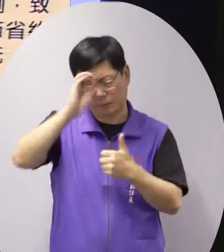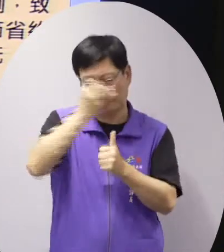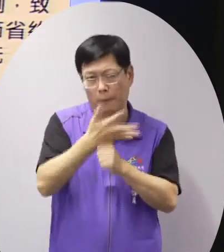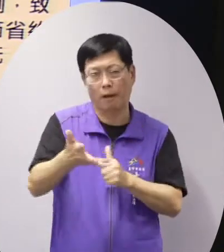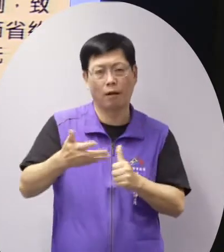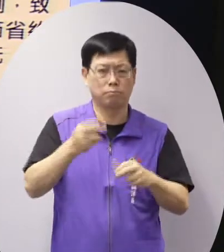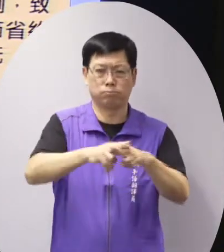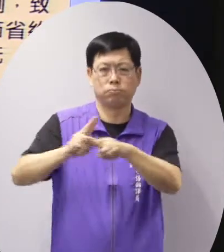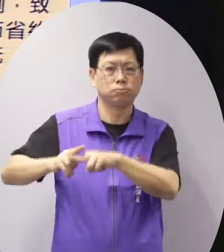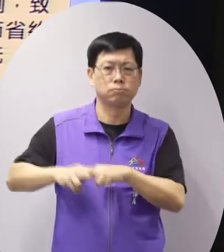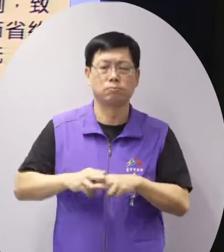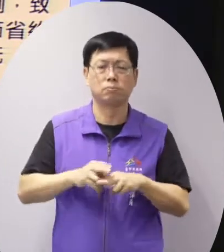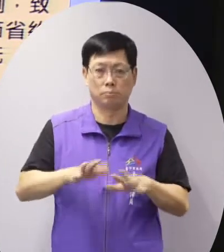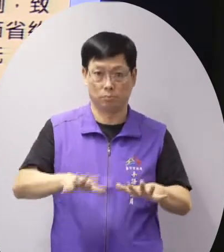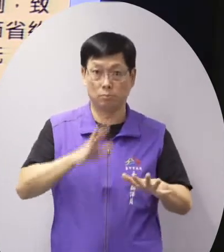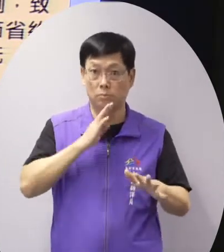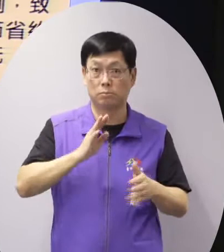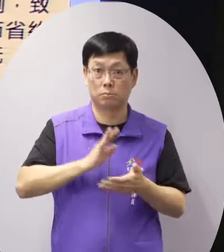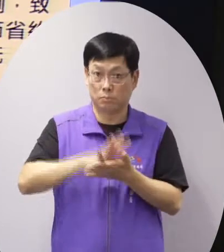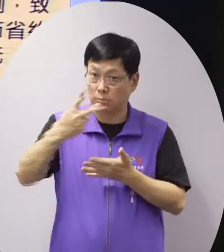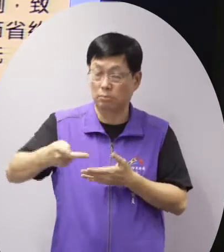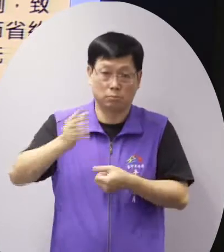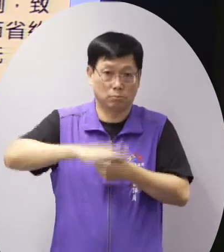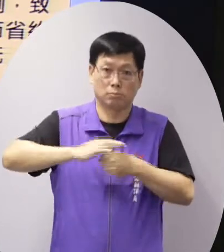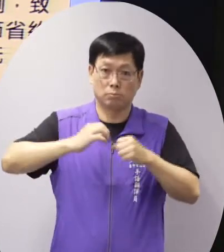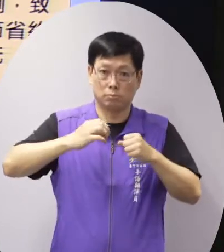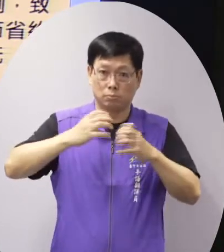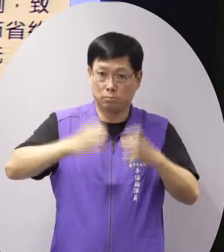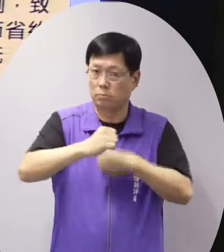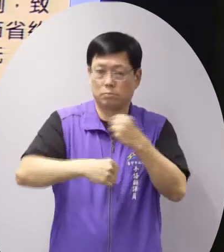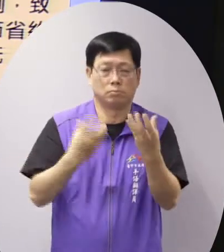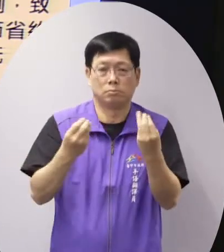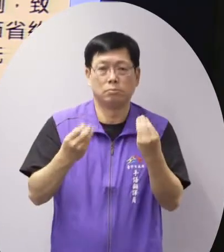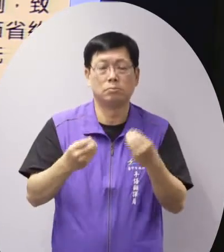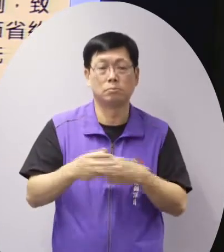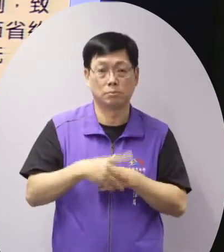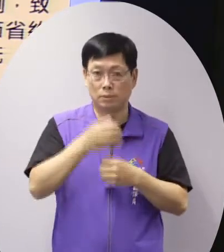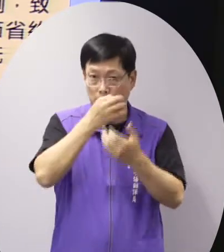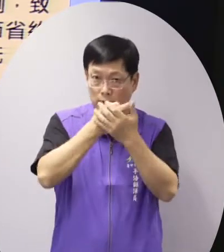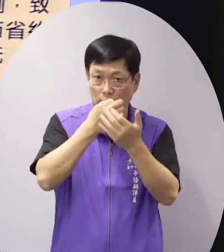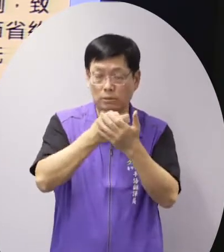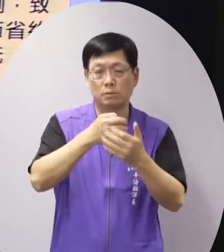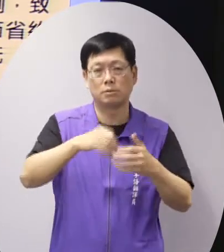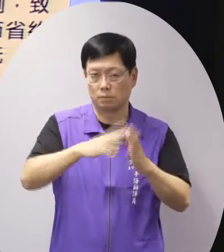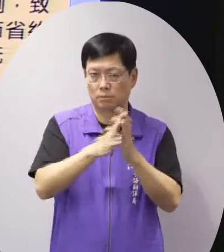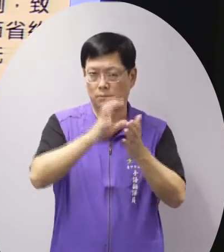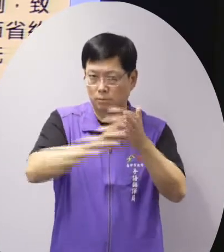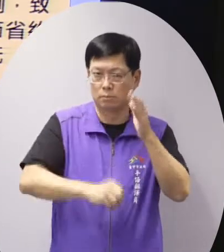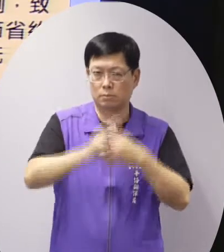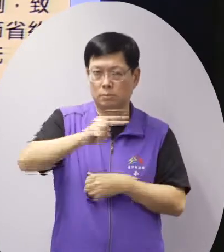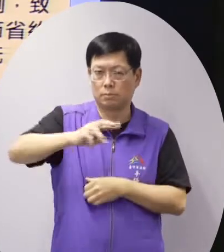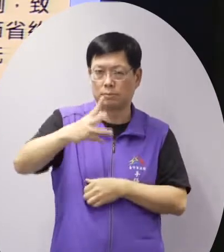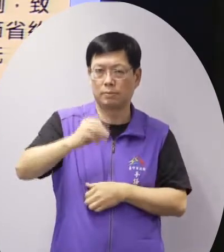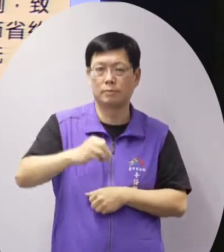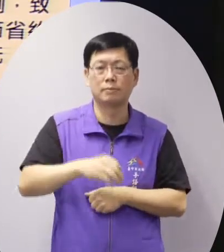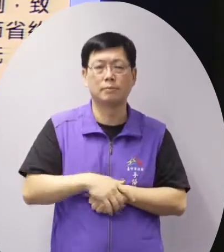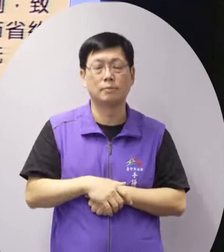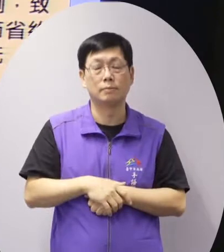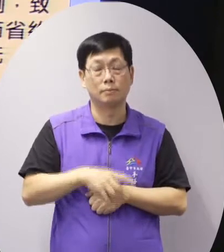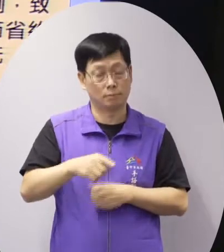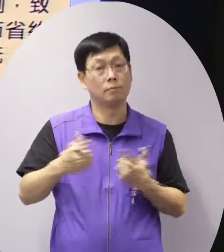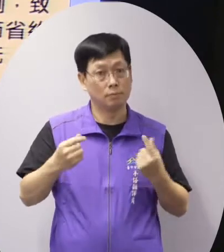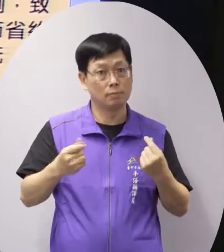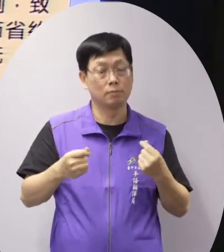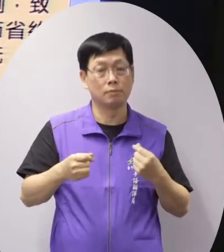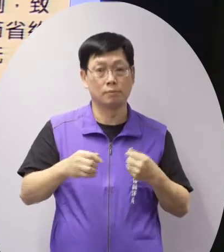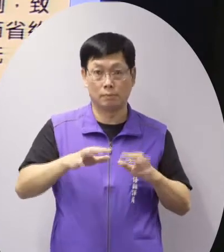活动停办了，就我们以后也没有再继续办理的必要的活动，或者说减少办理的活动，我们减了2800多万，这个部分我们就